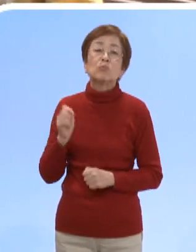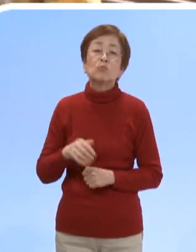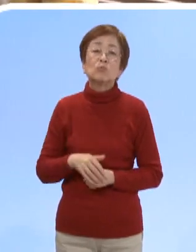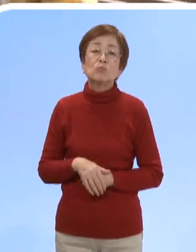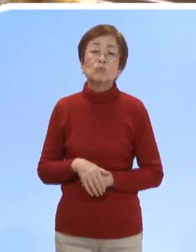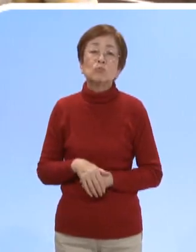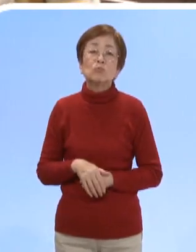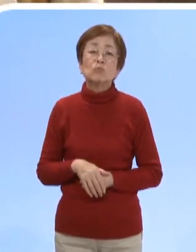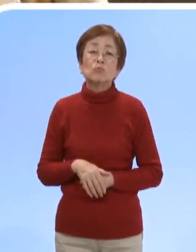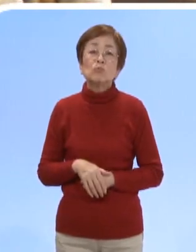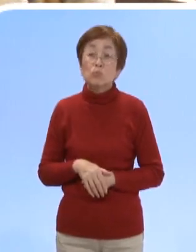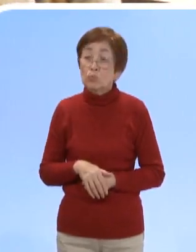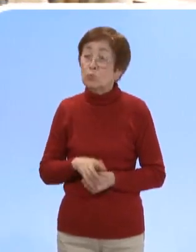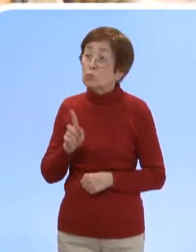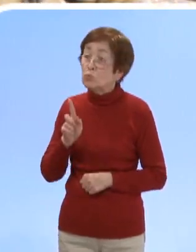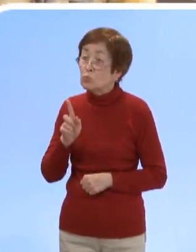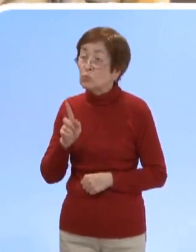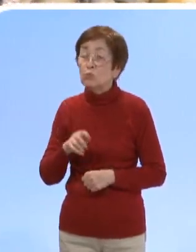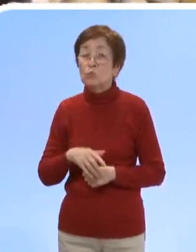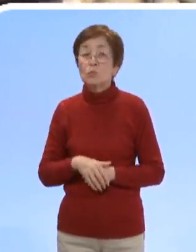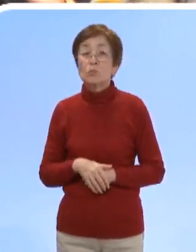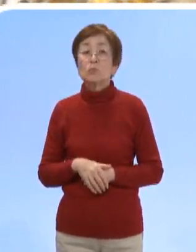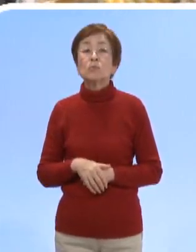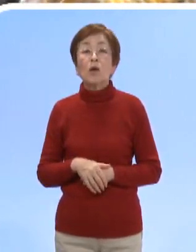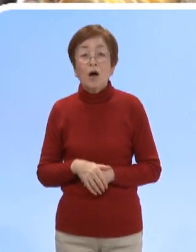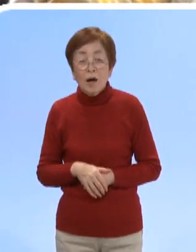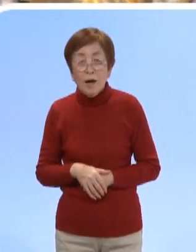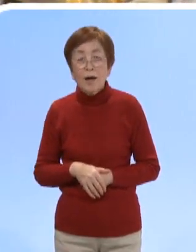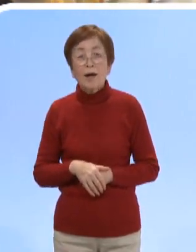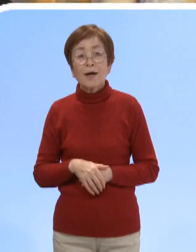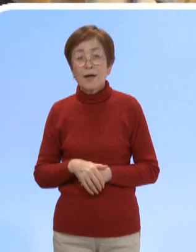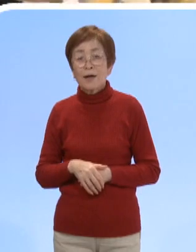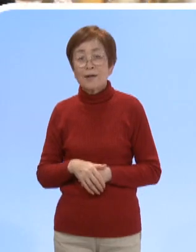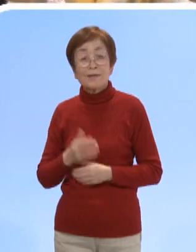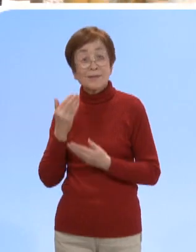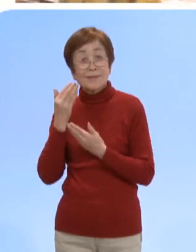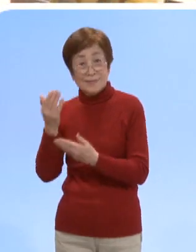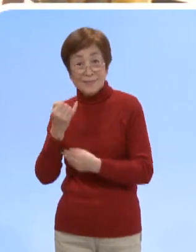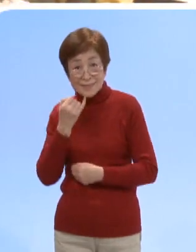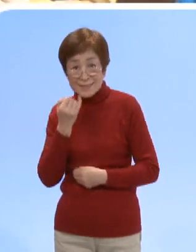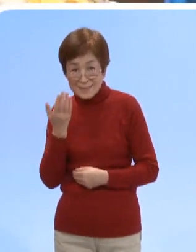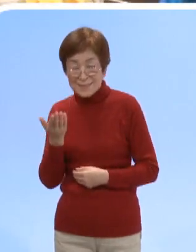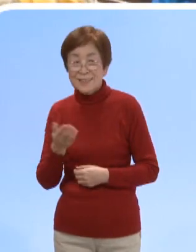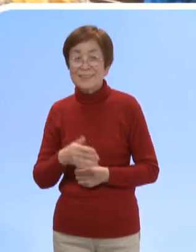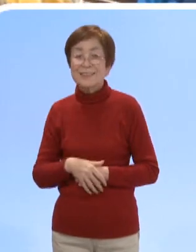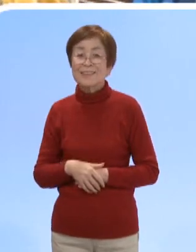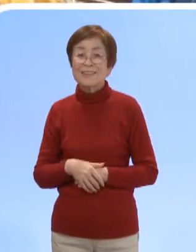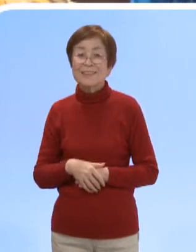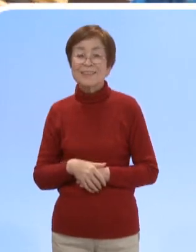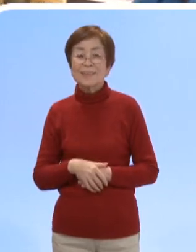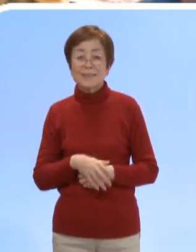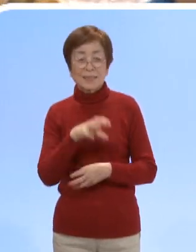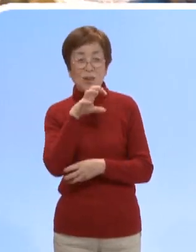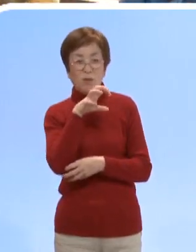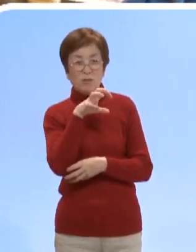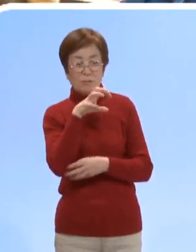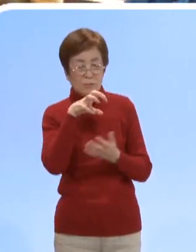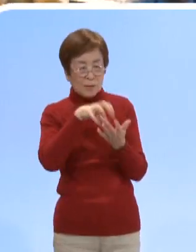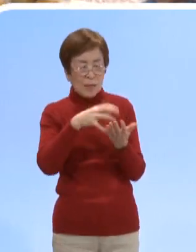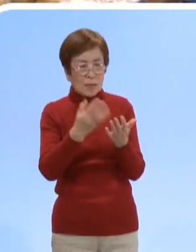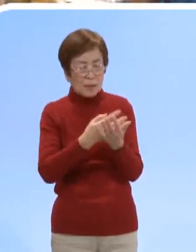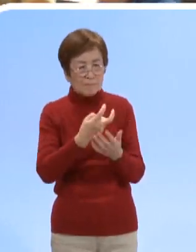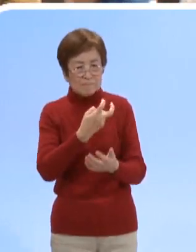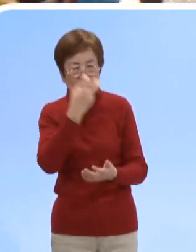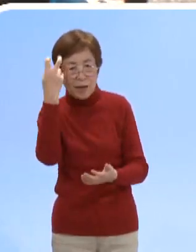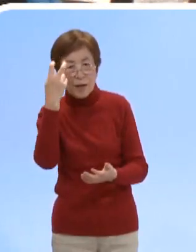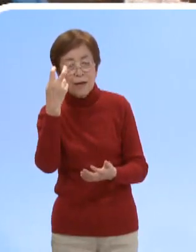はい、藤原の方になりますね。 あ、そうなんですね。 あ、すいません、ちょっといいですか、お話。 はい。 恐竜の化石の第一発